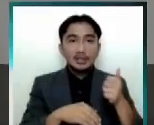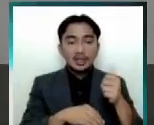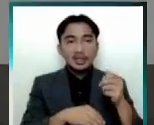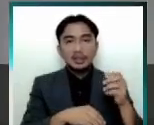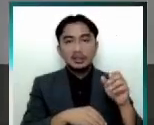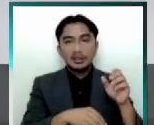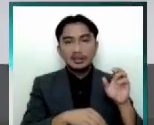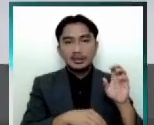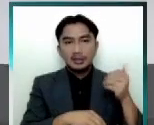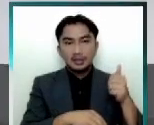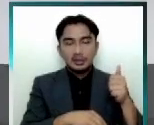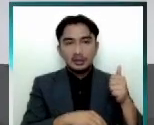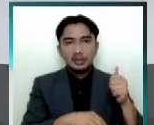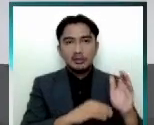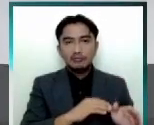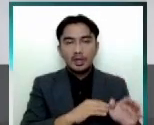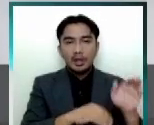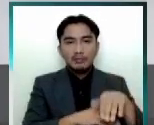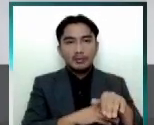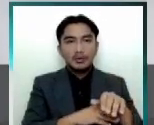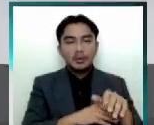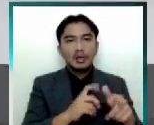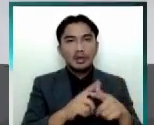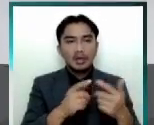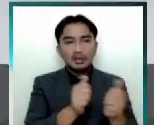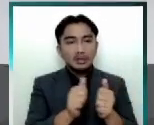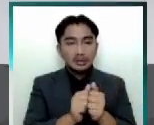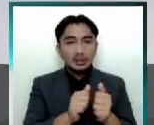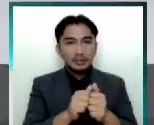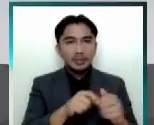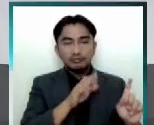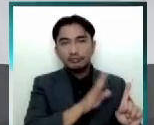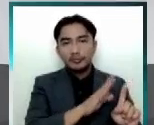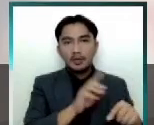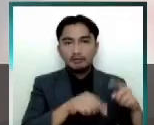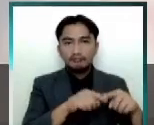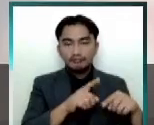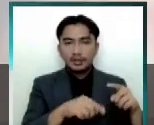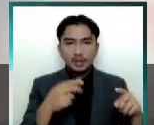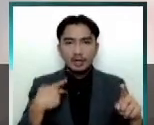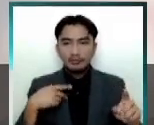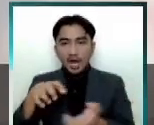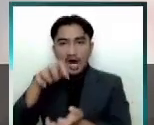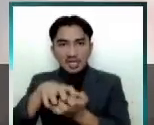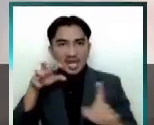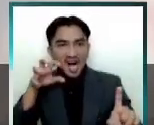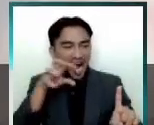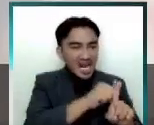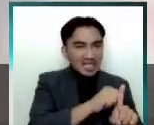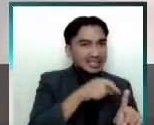umaga kahapon. Kasama niya noon ang mga kaibigan nang bigla siyang sakmalin ng buhaya. Hindi pa nare-recover ang katawan ng